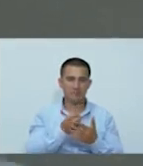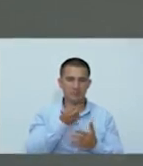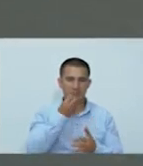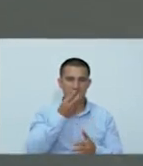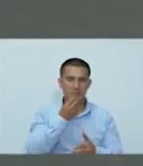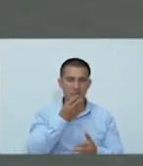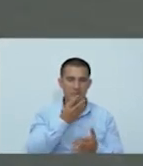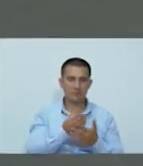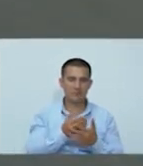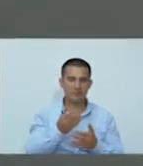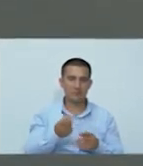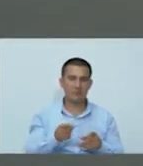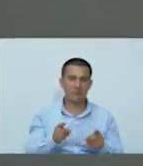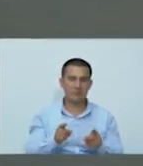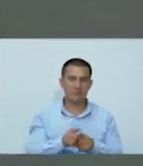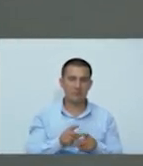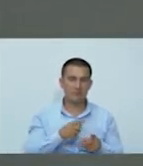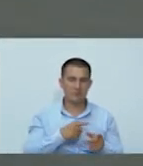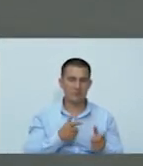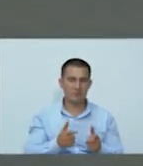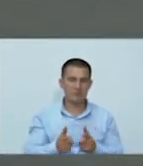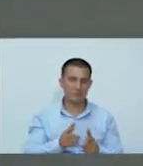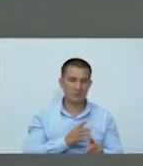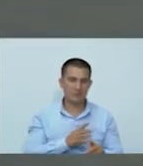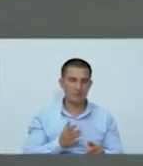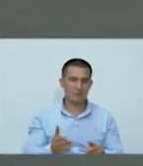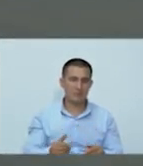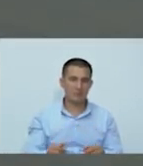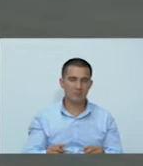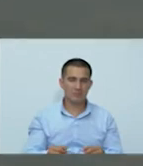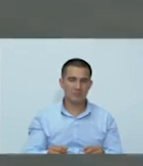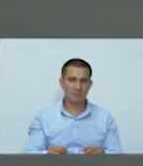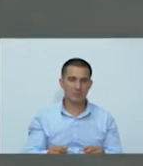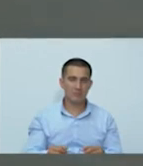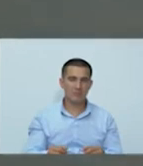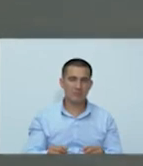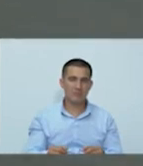Mana gulimizni ham tomchi elementidan yasab oldik.